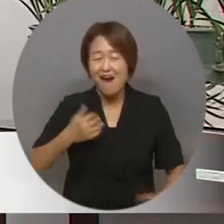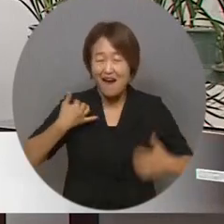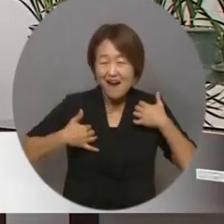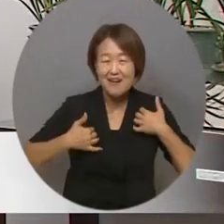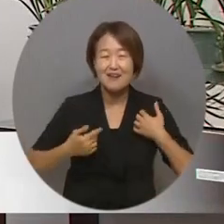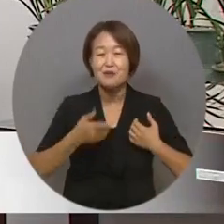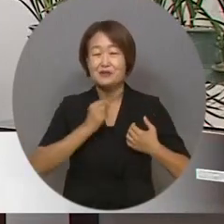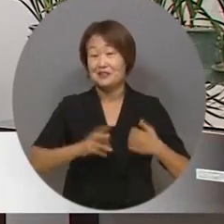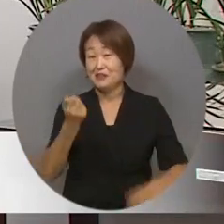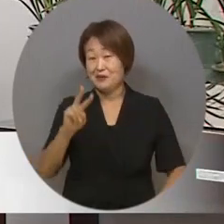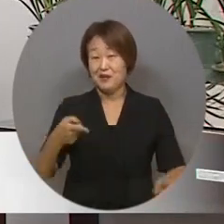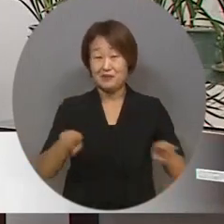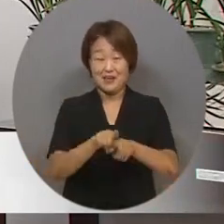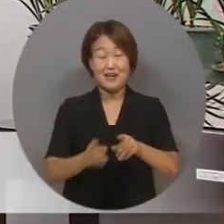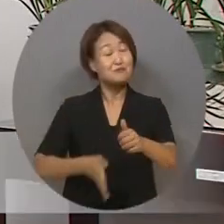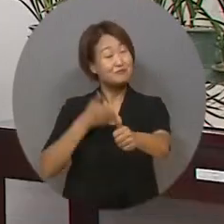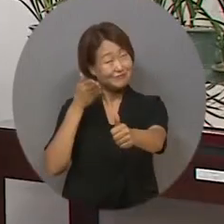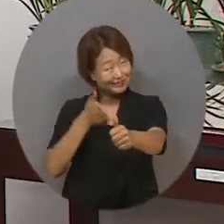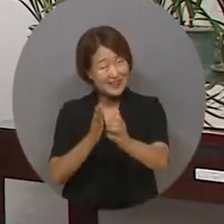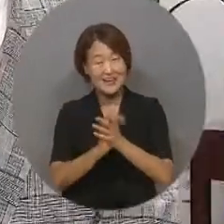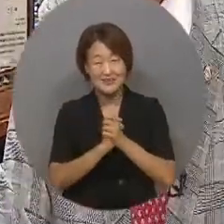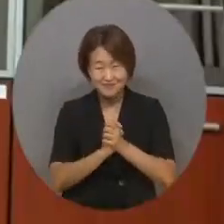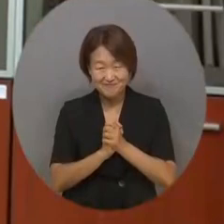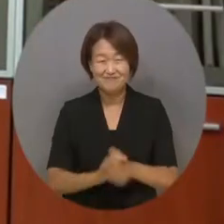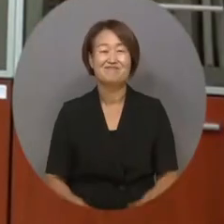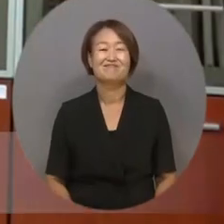복지TV와 함께해 주시길 기원합니다.